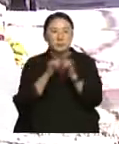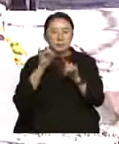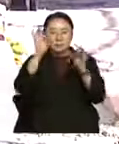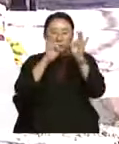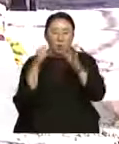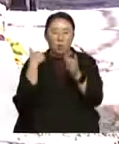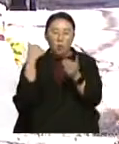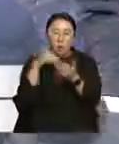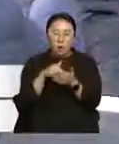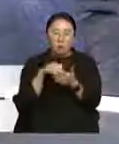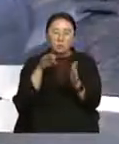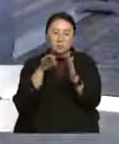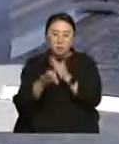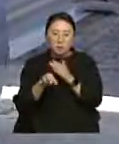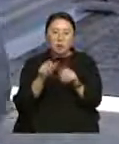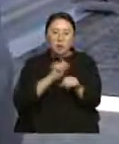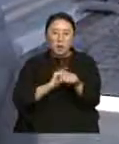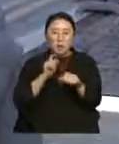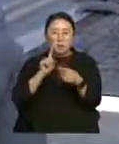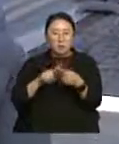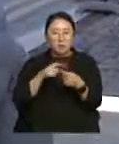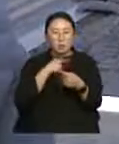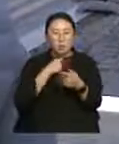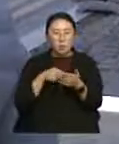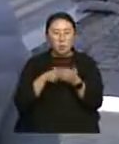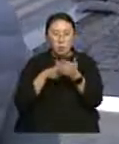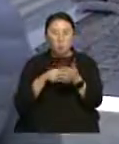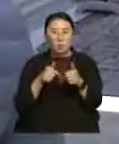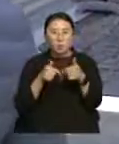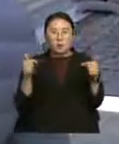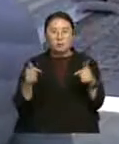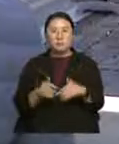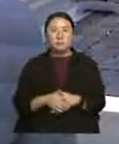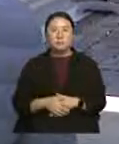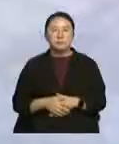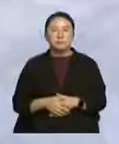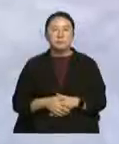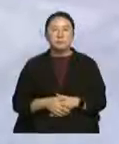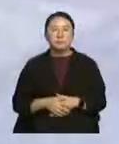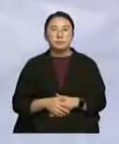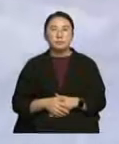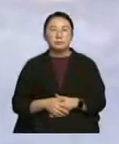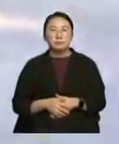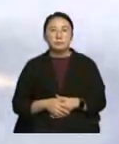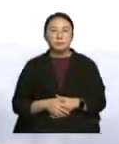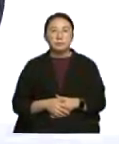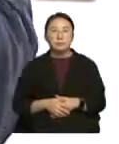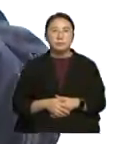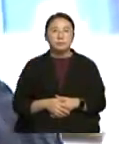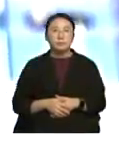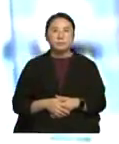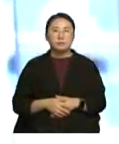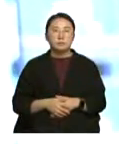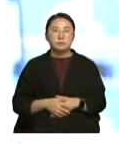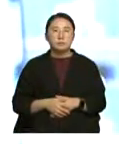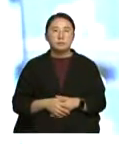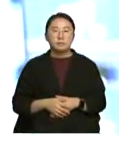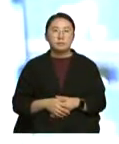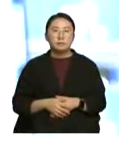찾아 환급해주는 적극 행정에 대한 요구가 높아지고 있습니다. 딜라이브 서울경기 케이블TV 박미연입니다.